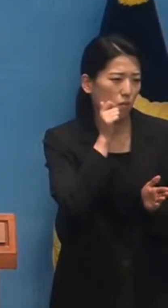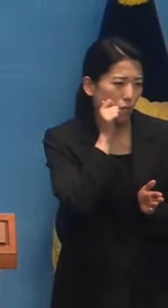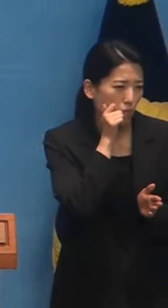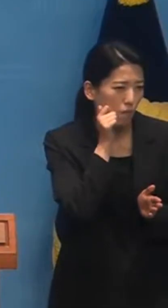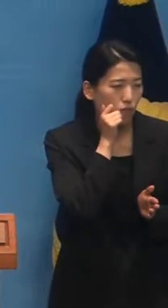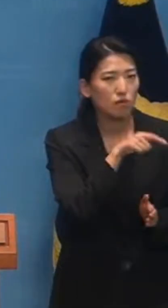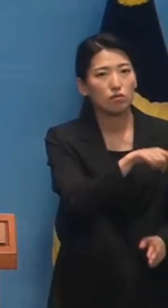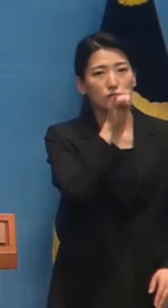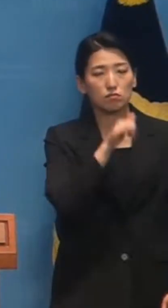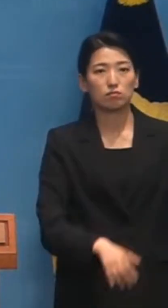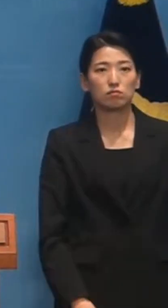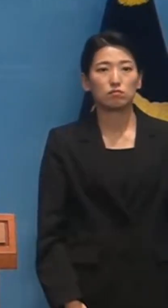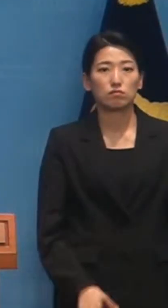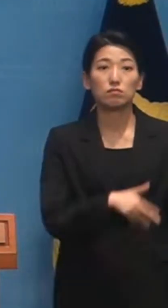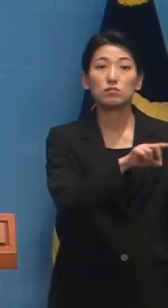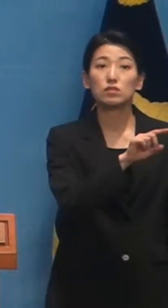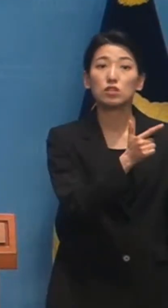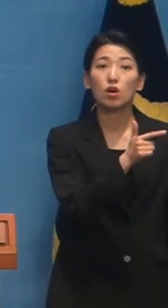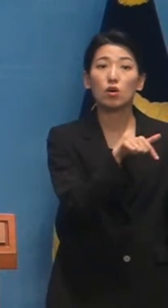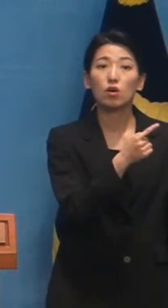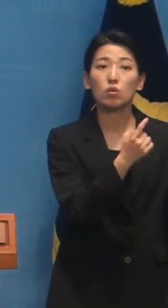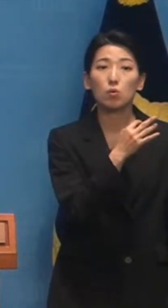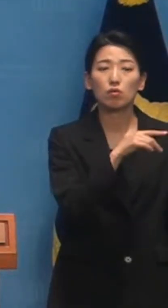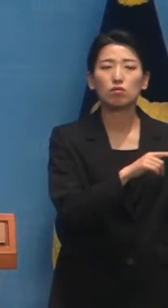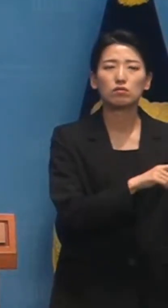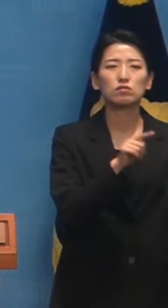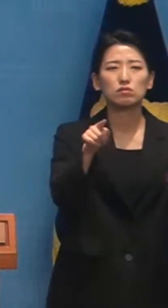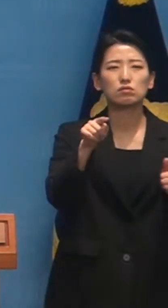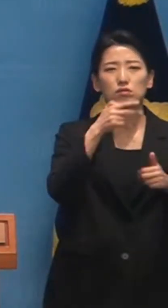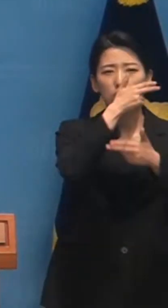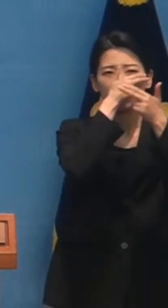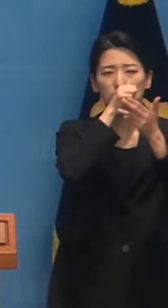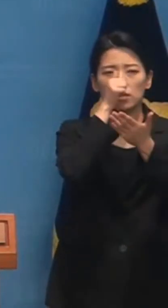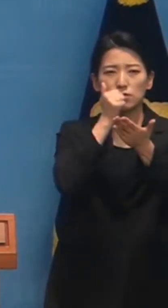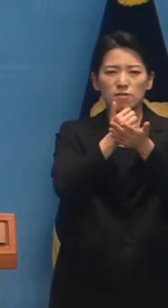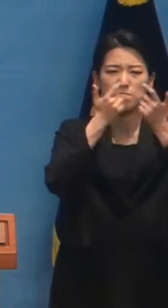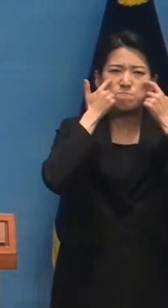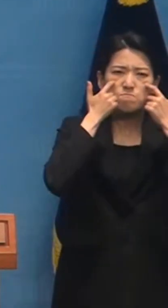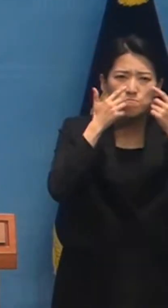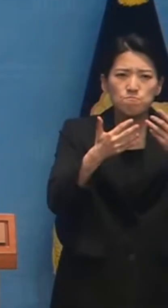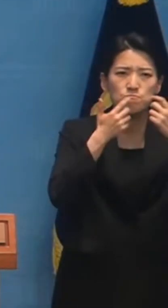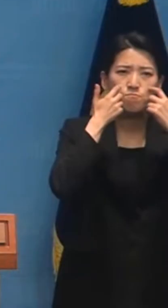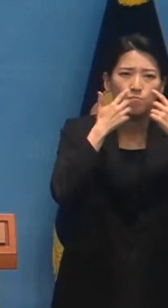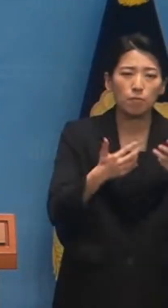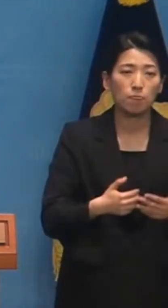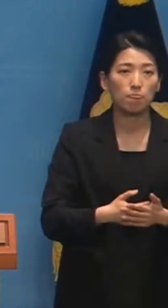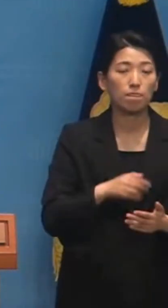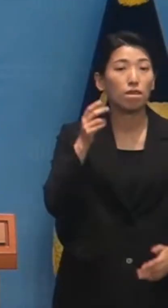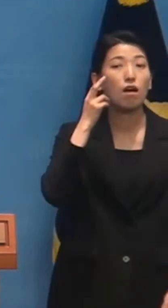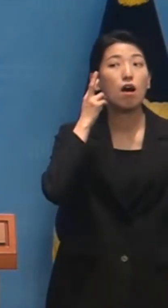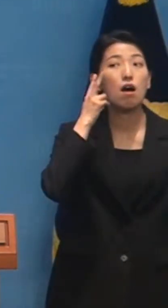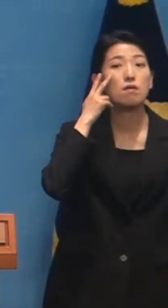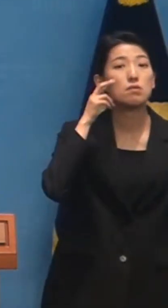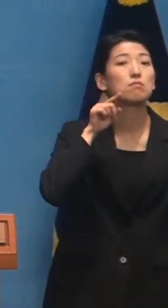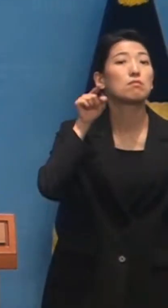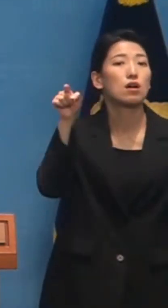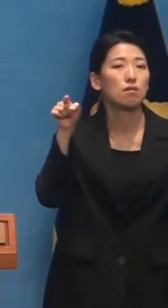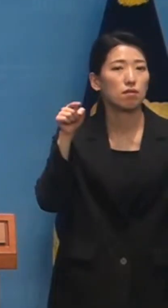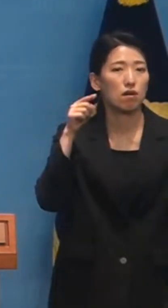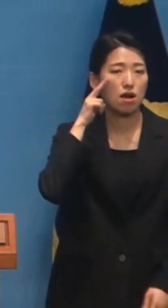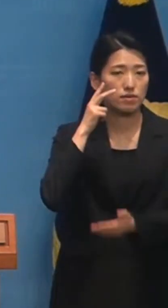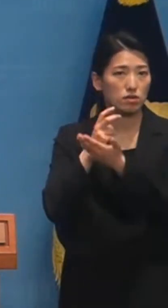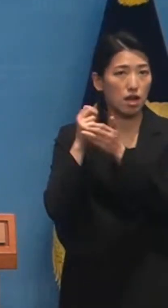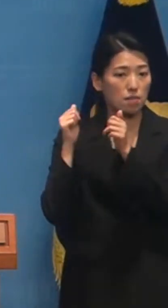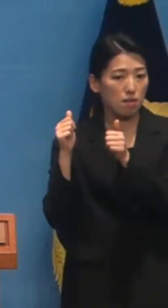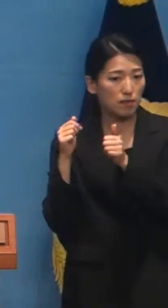전옥현TV는 틀림없이 죄인이 맞는 거예요. 틀림없이 유죄가 확실히 되는 미국에 들어갔을 때 미국